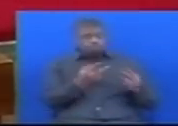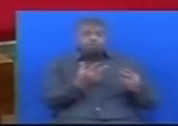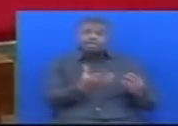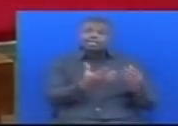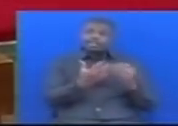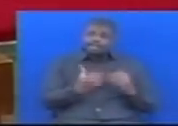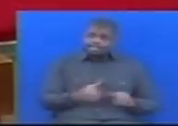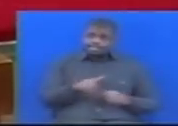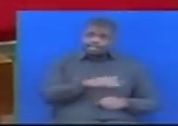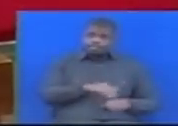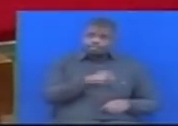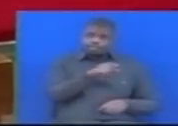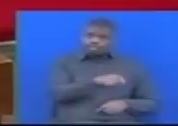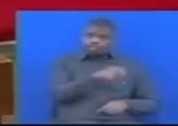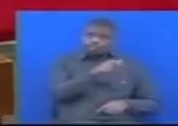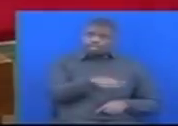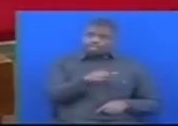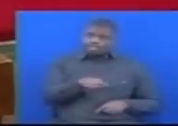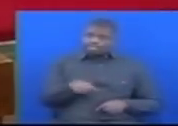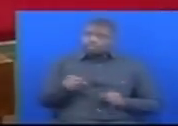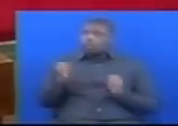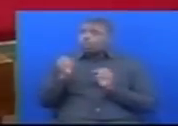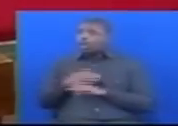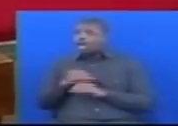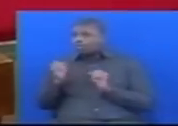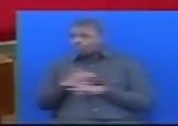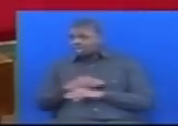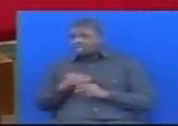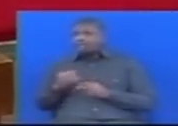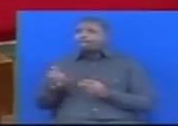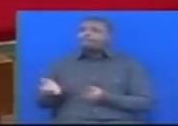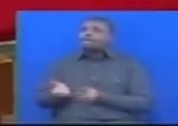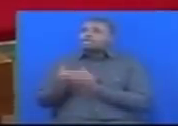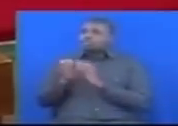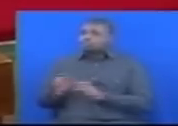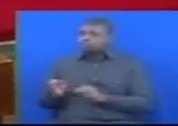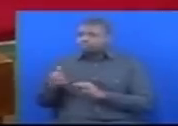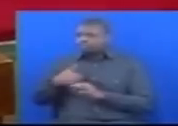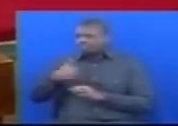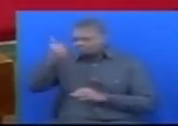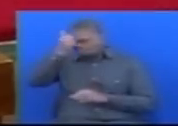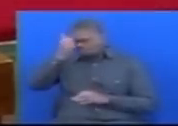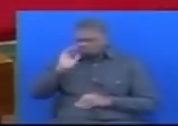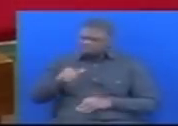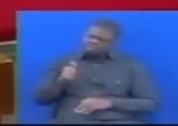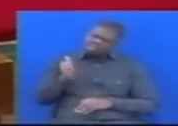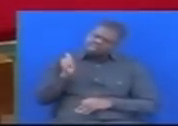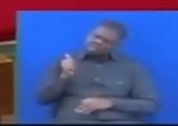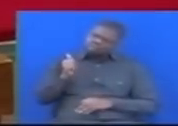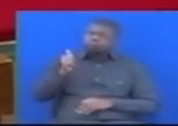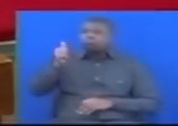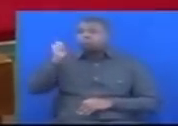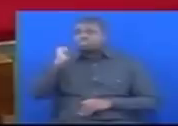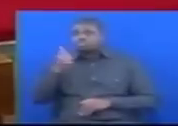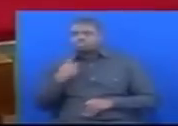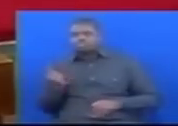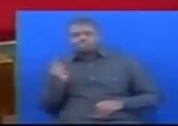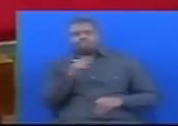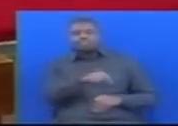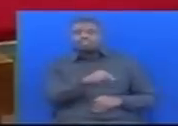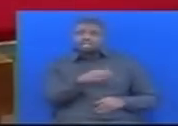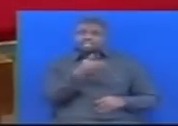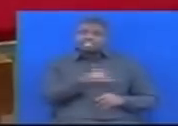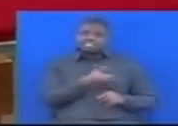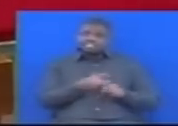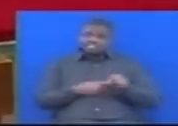hitaji la eneo lile kwamba wananchi wanalalamika. Na bahati nzuri nakumbuka kama sio mwaka jana nadhani mwaka juzi nilikwenda pale nikafika mpaka